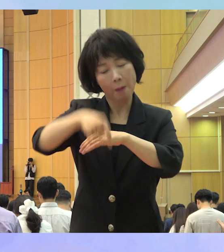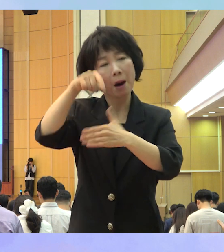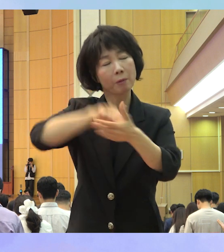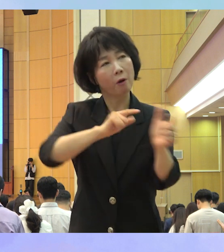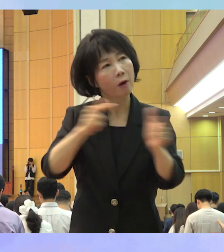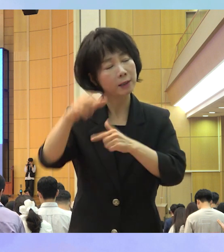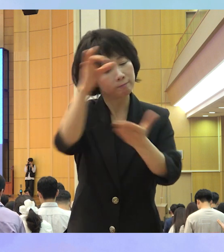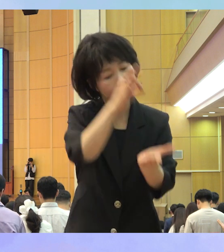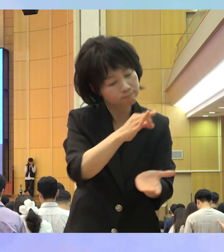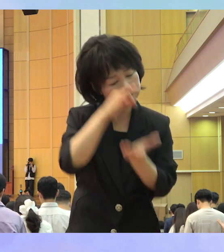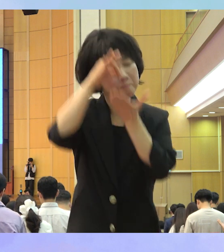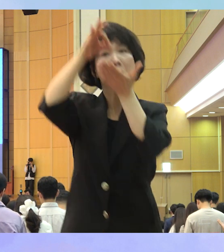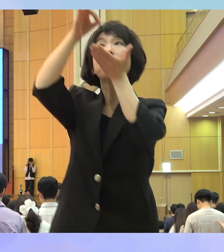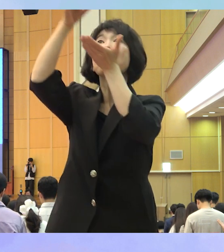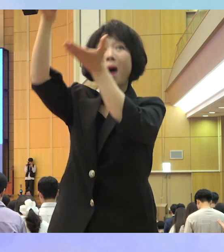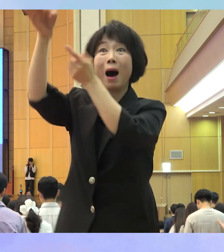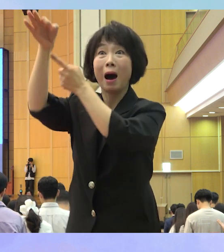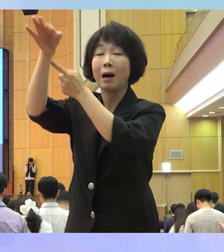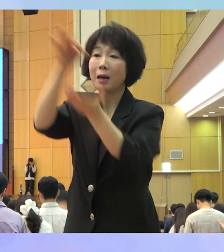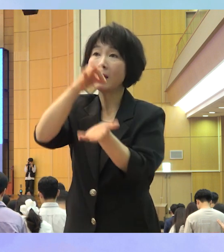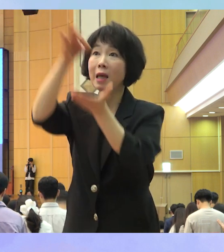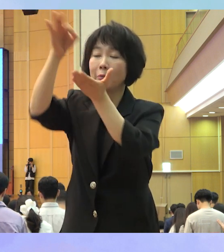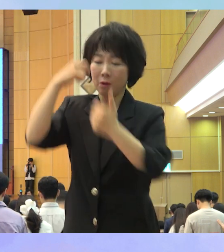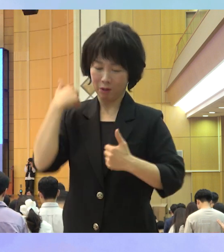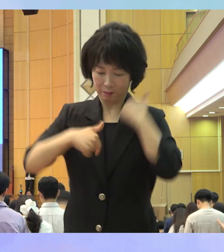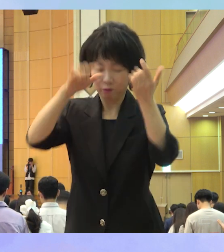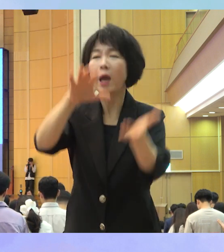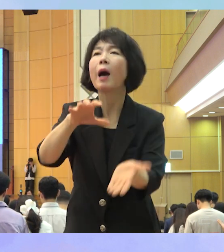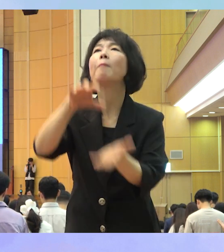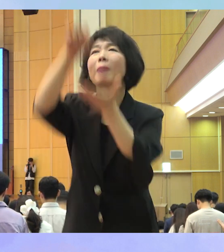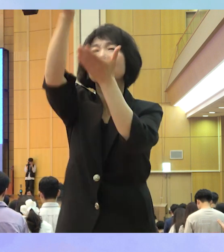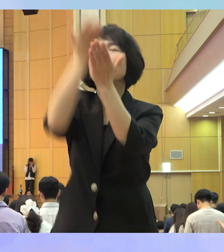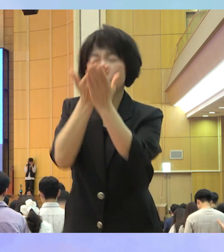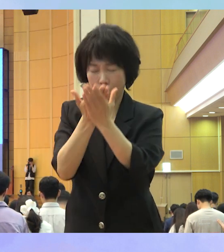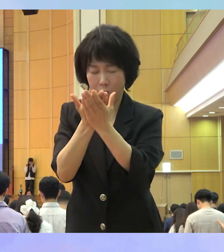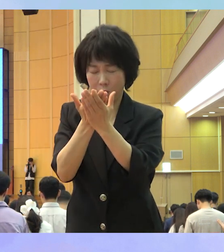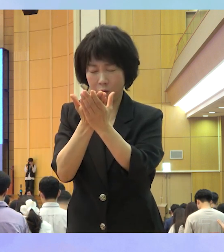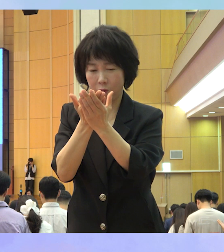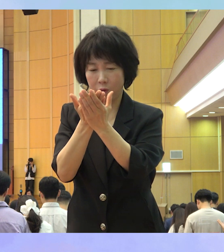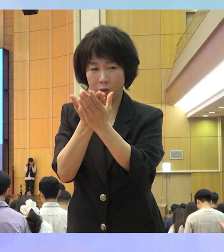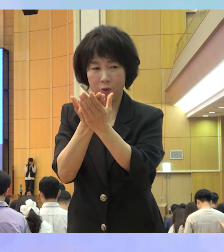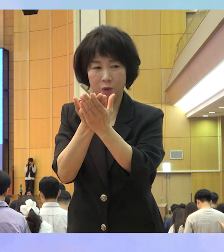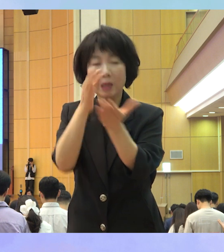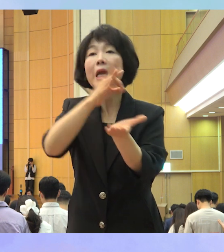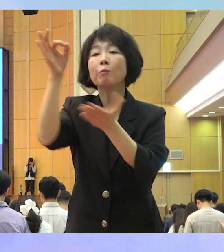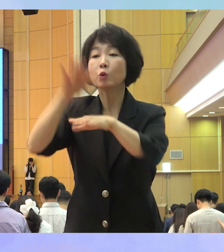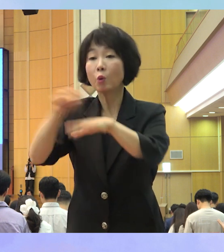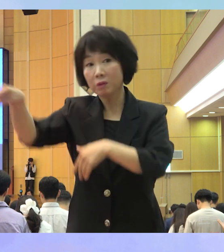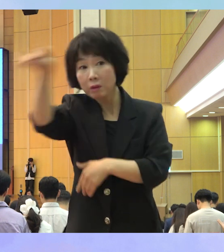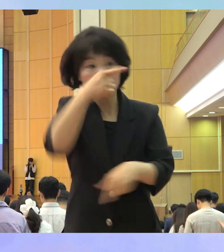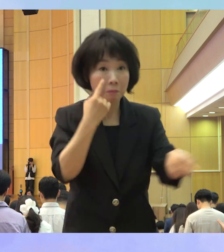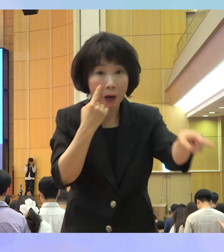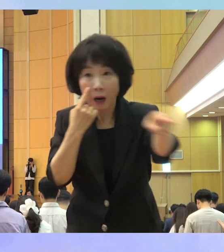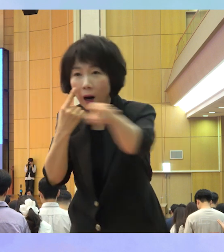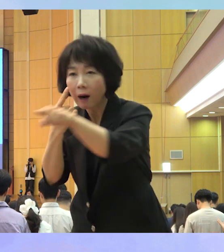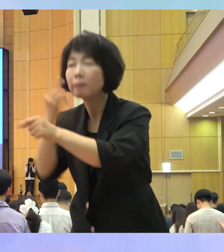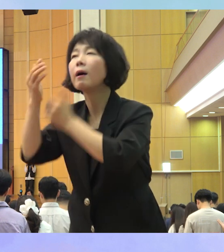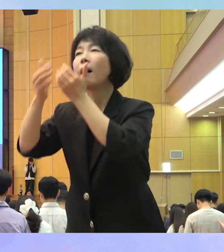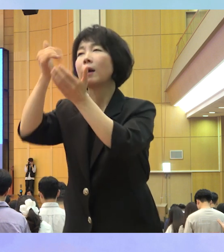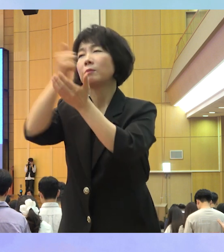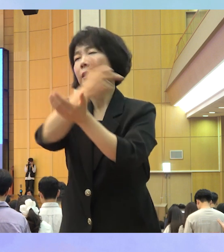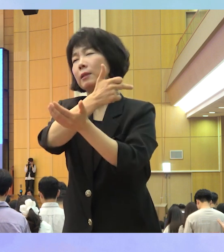가지 모양으로 예물 드렸습니다. 이 예물 기뻐 받으시고 이 예물 드린 손길 위에도